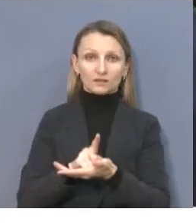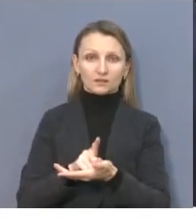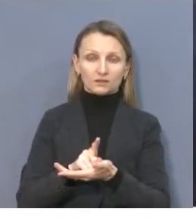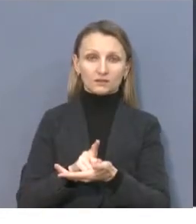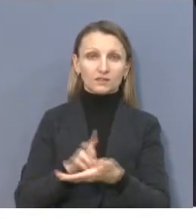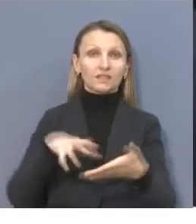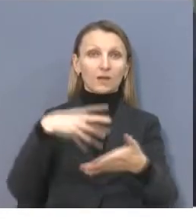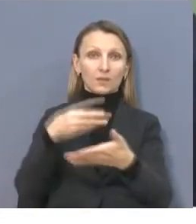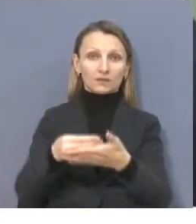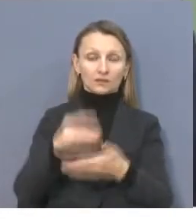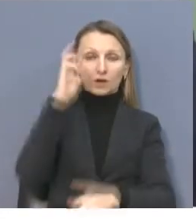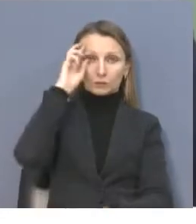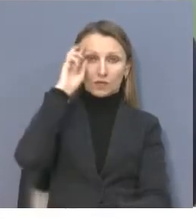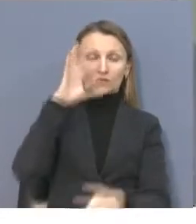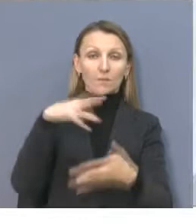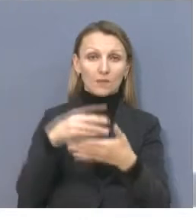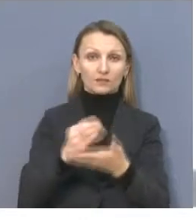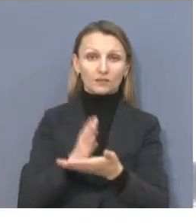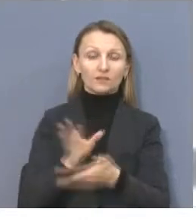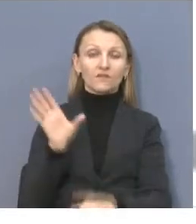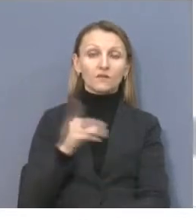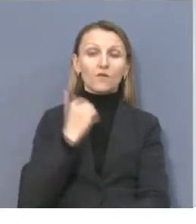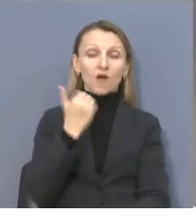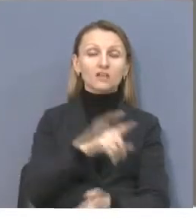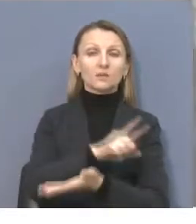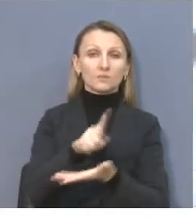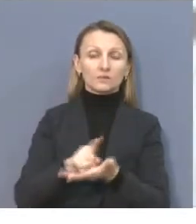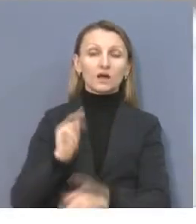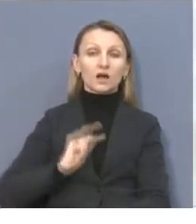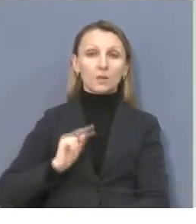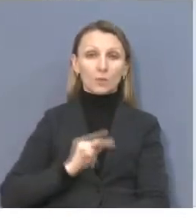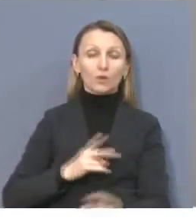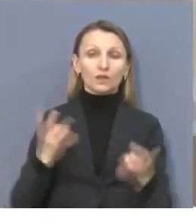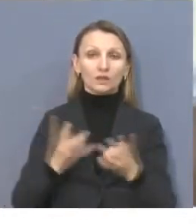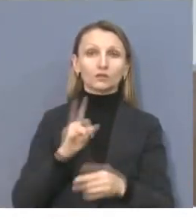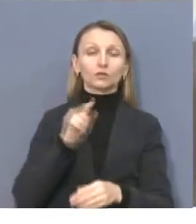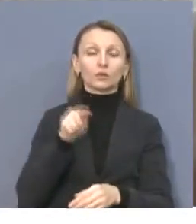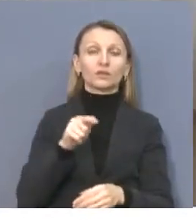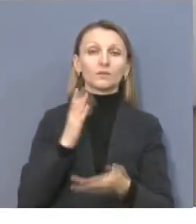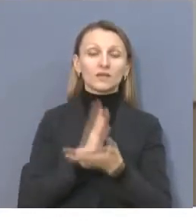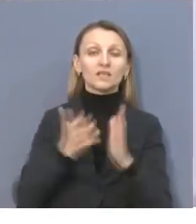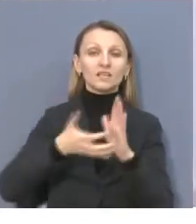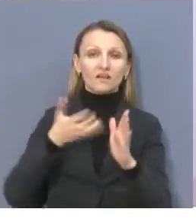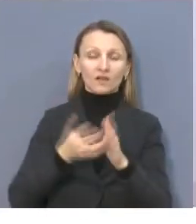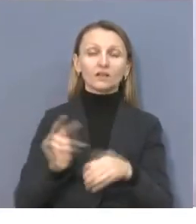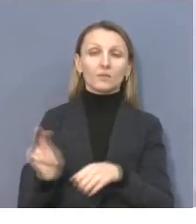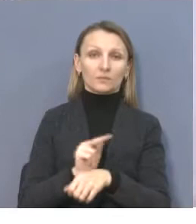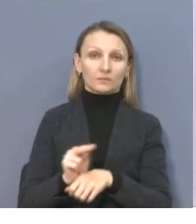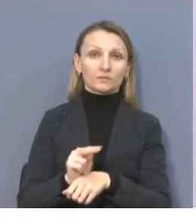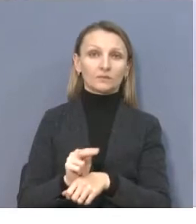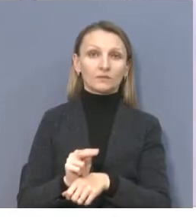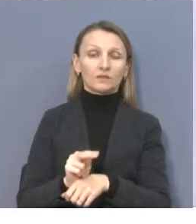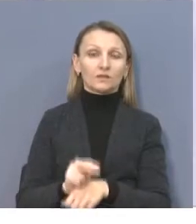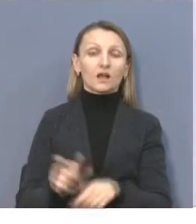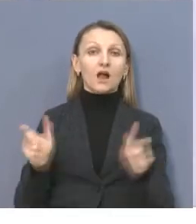созданный ваши обязательства работать надо устранять вот эти все смотрите недоделки дети же пандемию пройдет